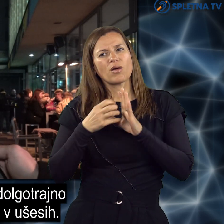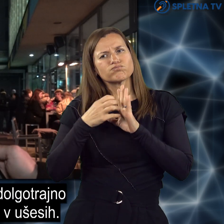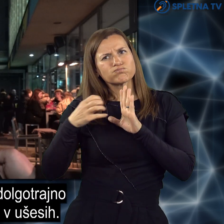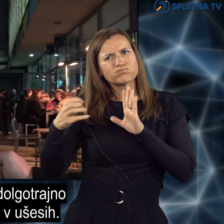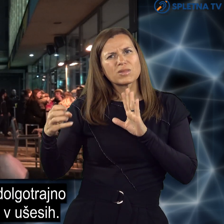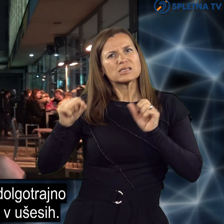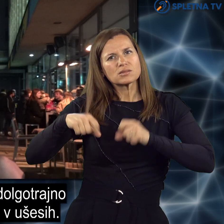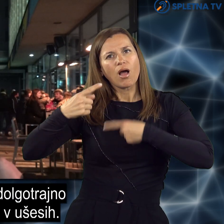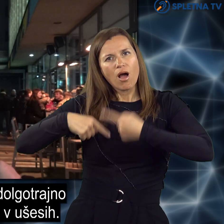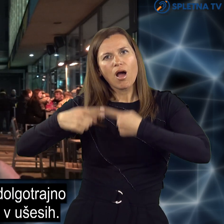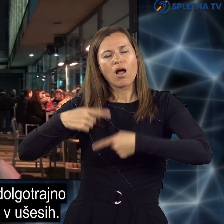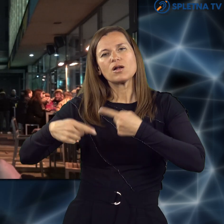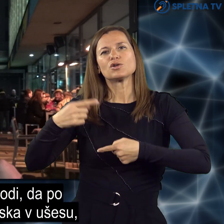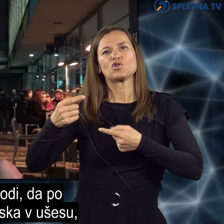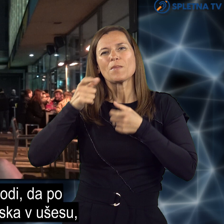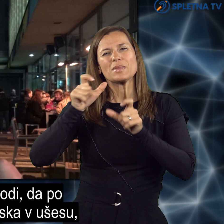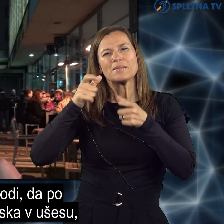term piskanje v ušesih, ko